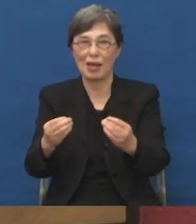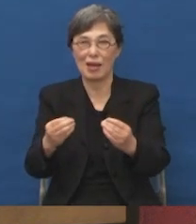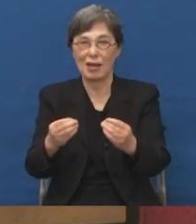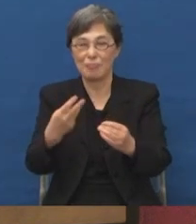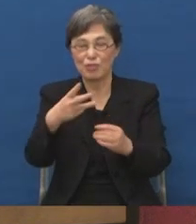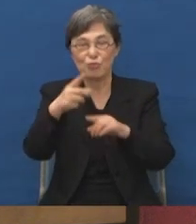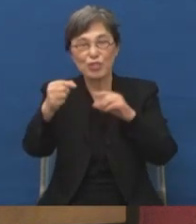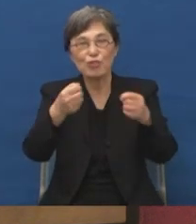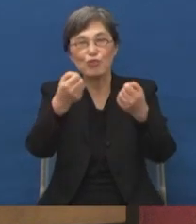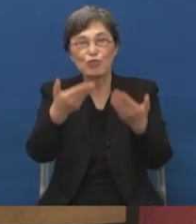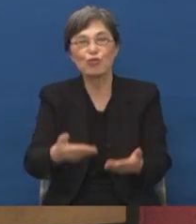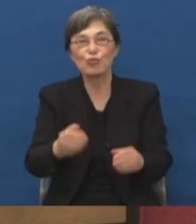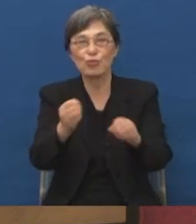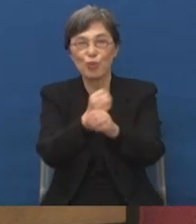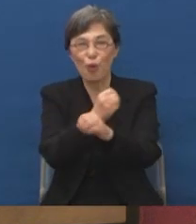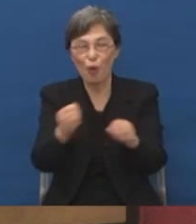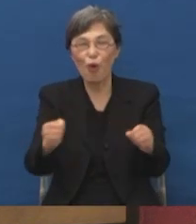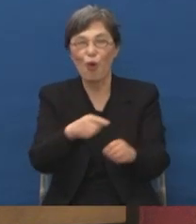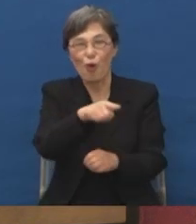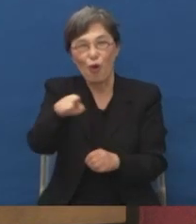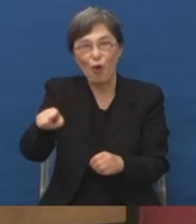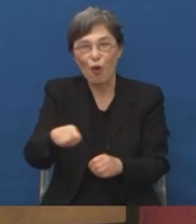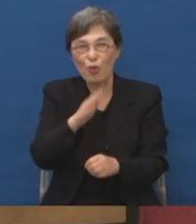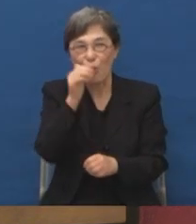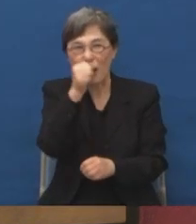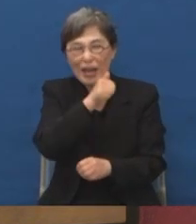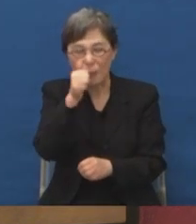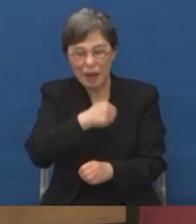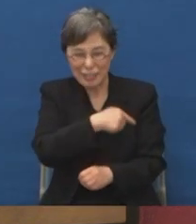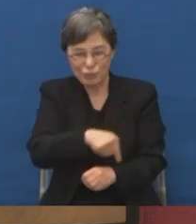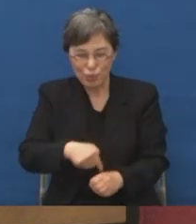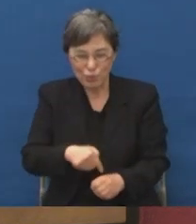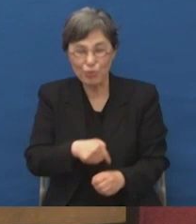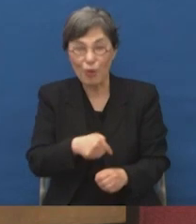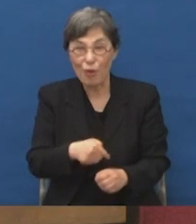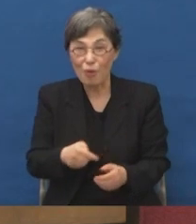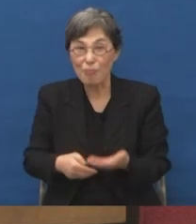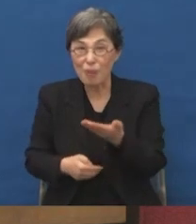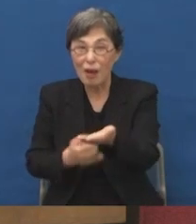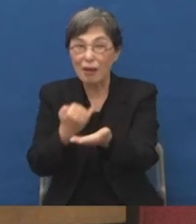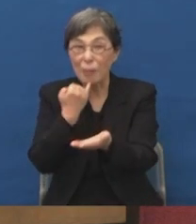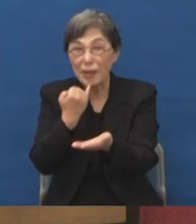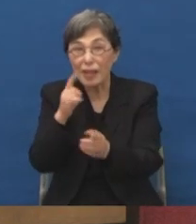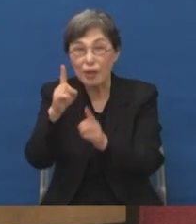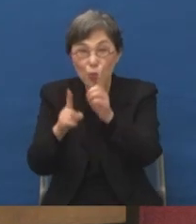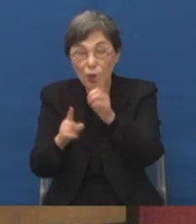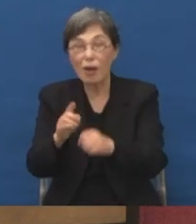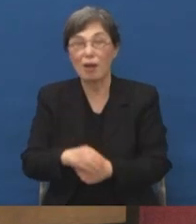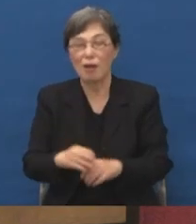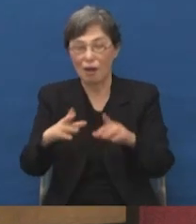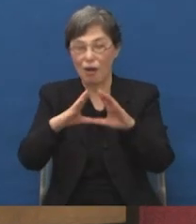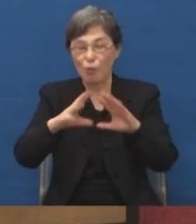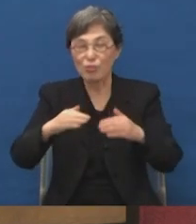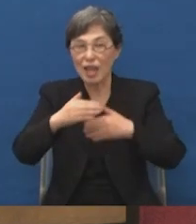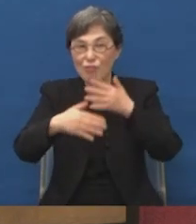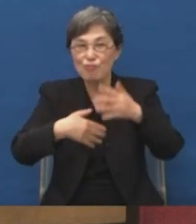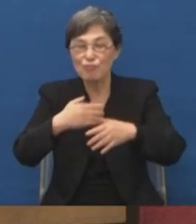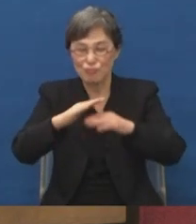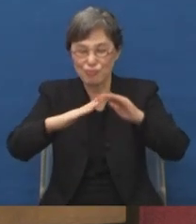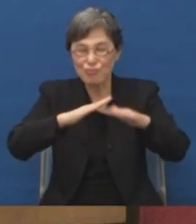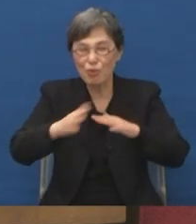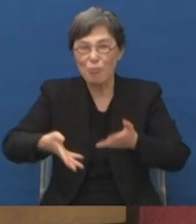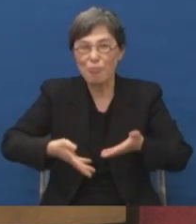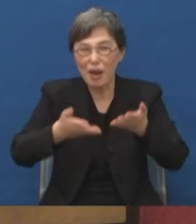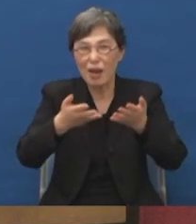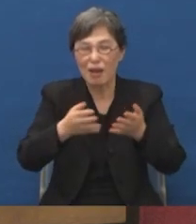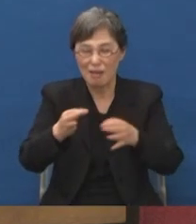など軍需産業の儲けのためなら、命を犠牲にしても致し方がない、国際紛争を煽り立てて、